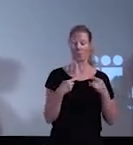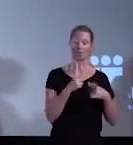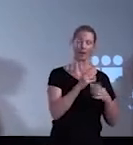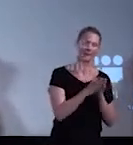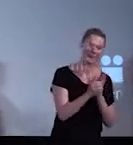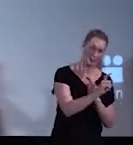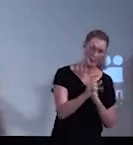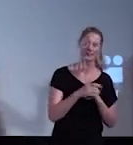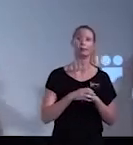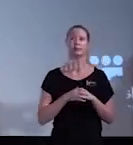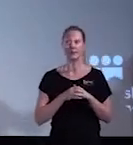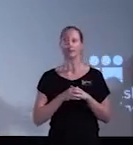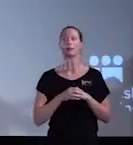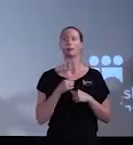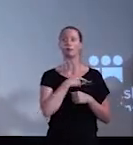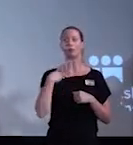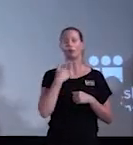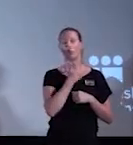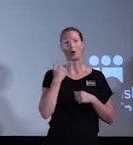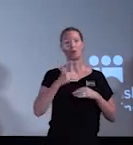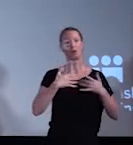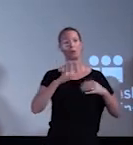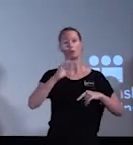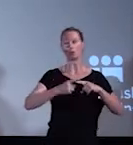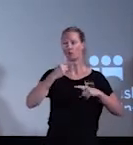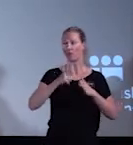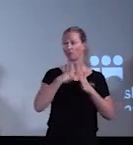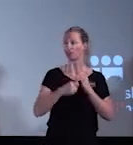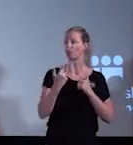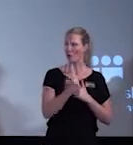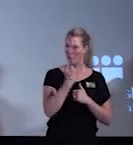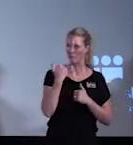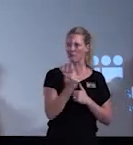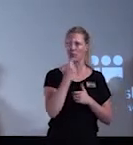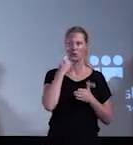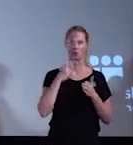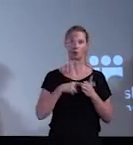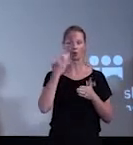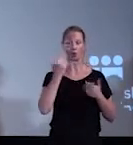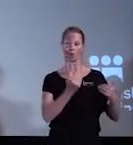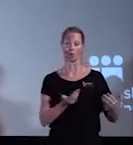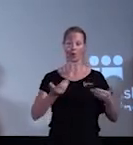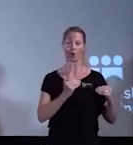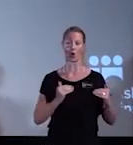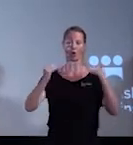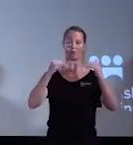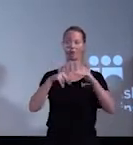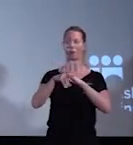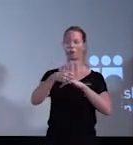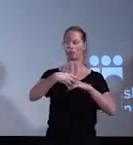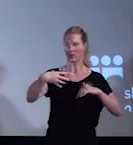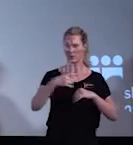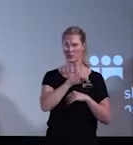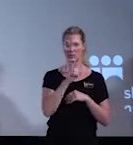eller med er. Alltså vi behöver ju tydliggöra vad filmen behöver så att vi får ett högt ingångsvärde.